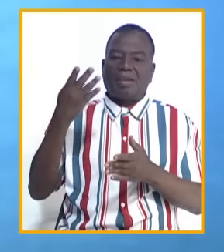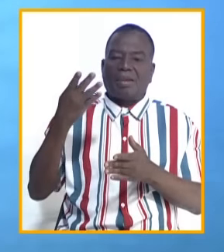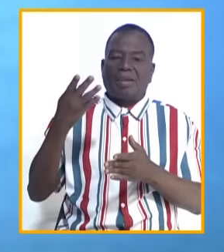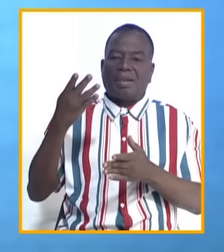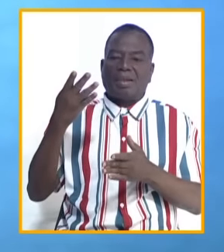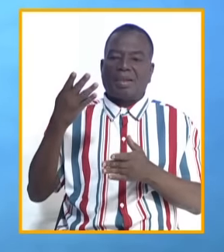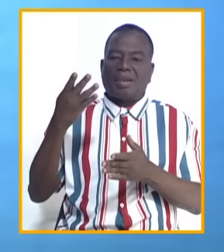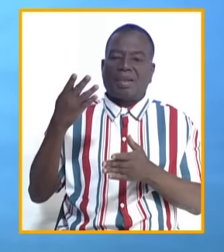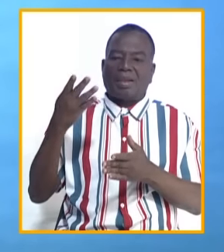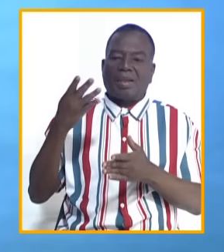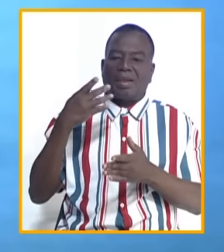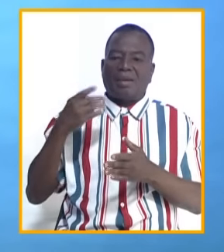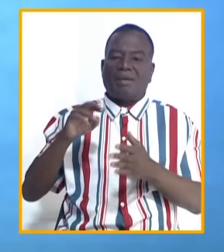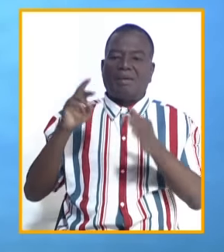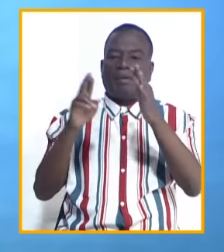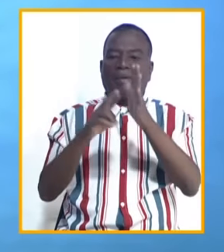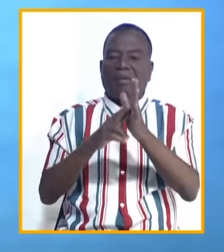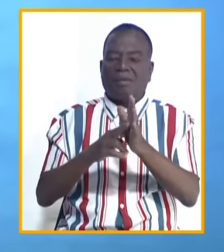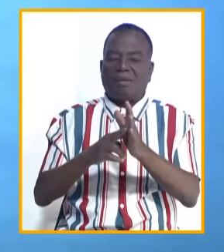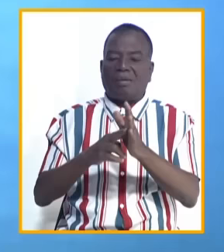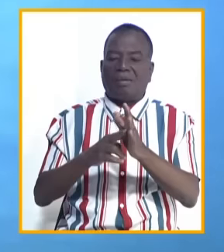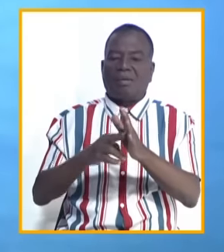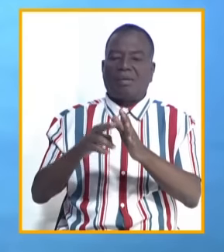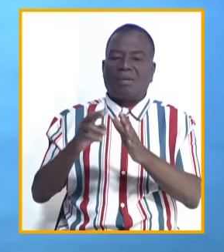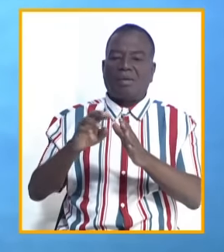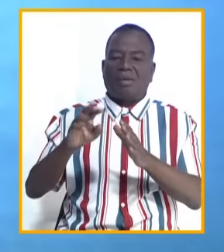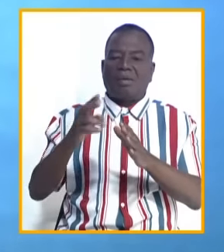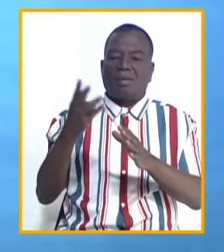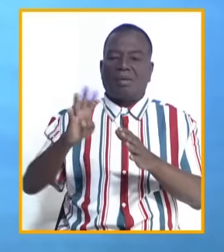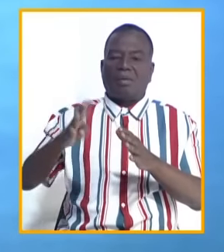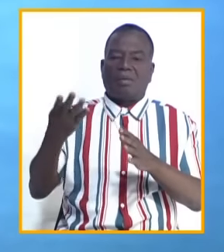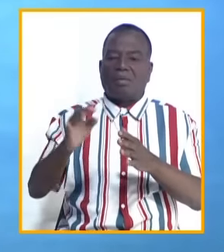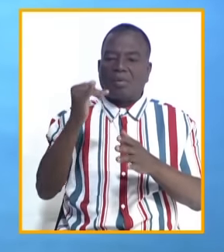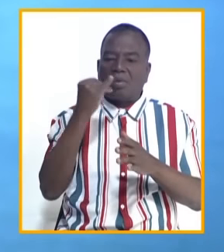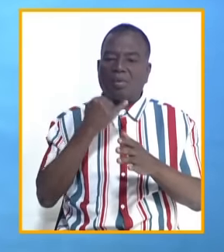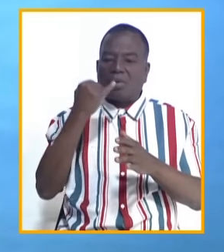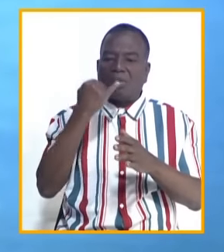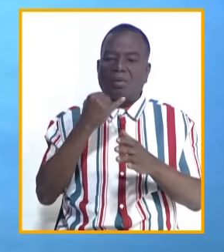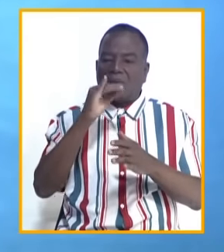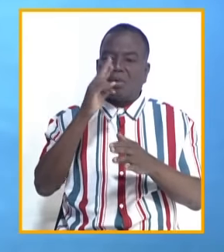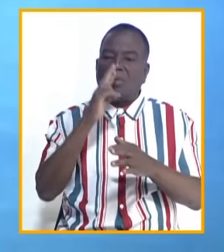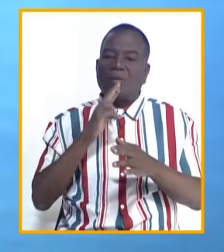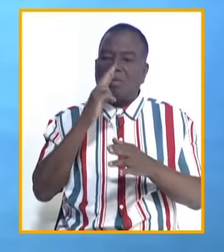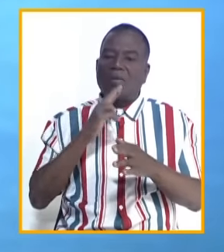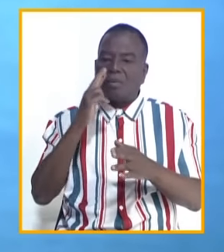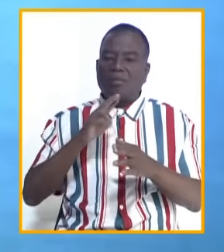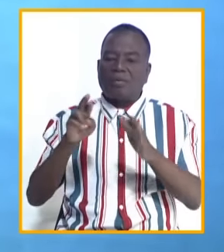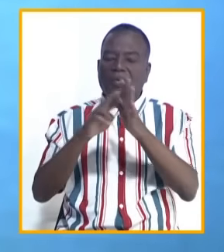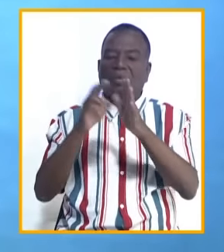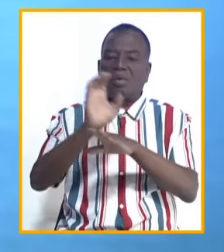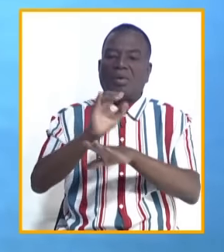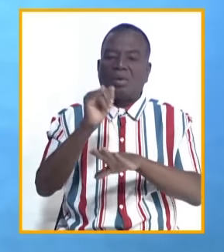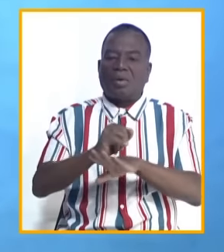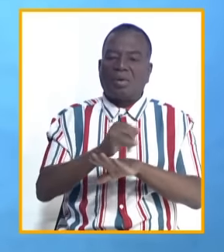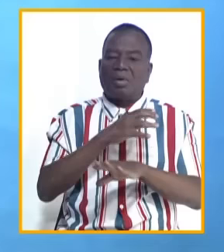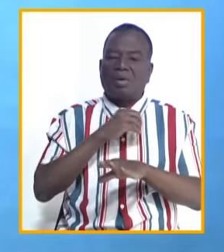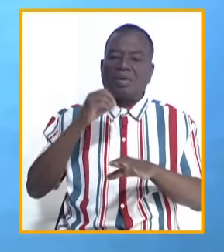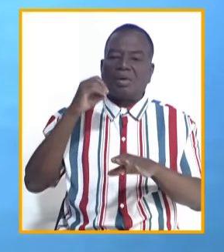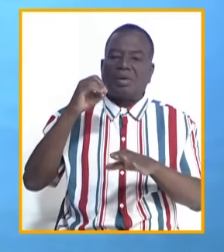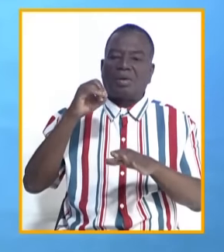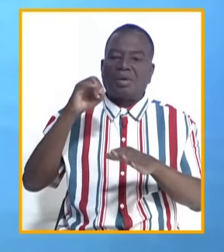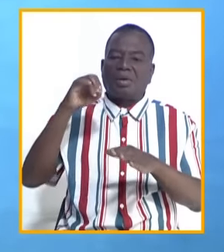c'est bien entendu cette défaite, la première de la saison pour le stade d'Abidjan. 4-0 hier. Le stade, je le rappelle, va représenter la Côte d'Ivoire au niveau